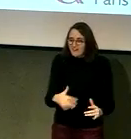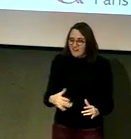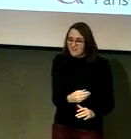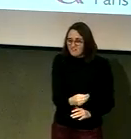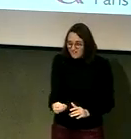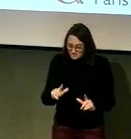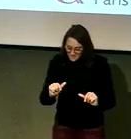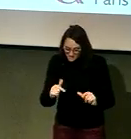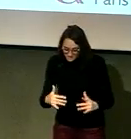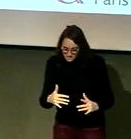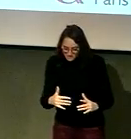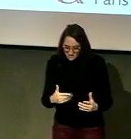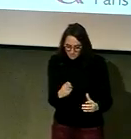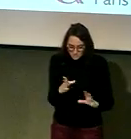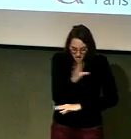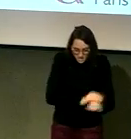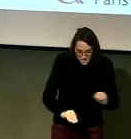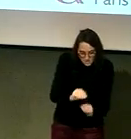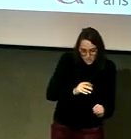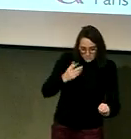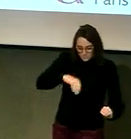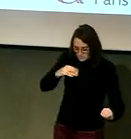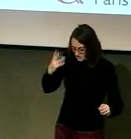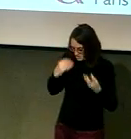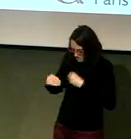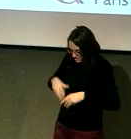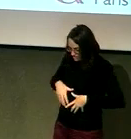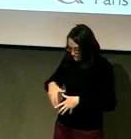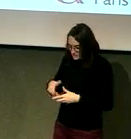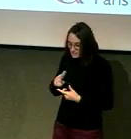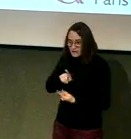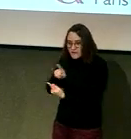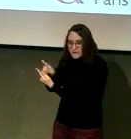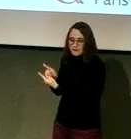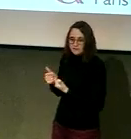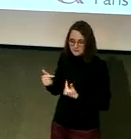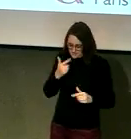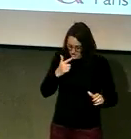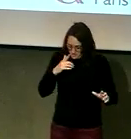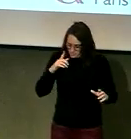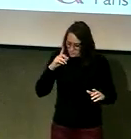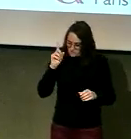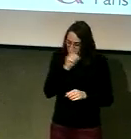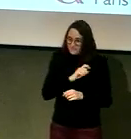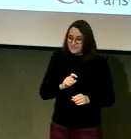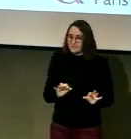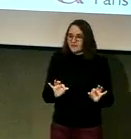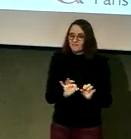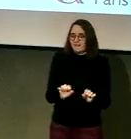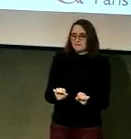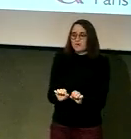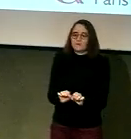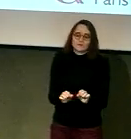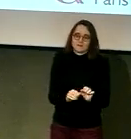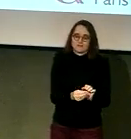les suivis médicaux qu'elle doit honorer quand elle est enceinte. Donc, la fratrie aussi, elle est négligée dans